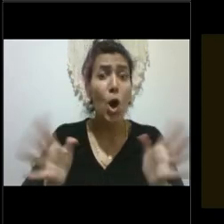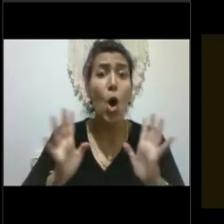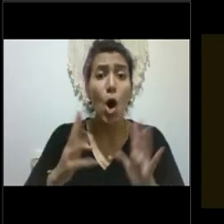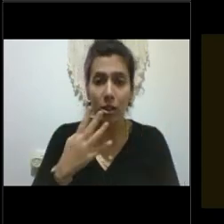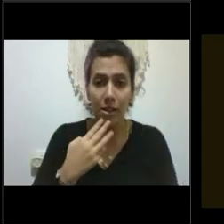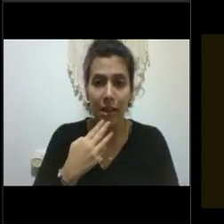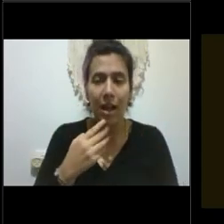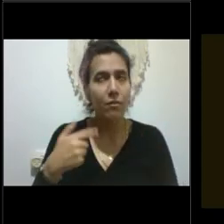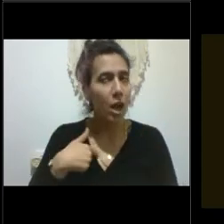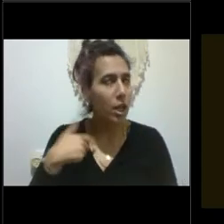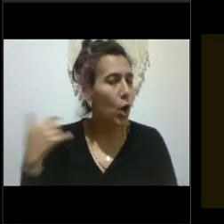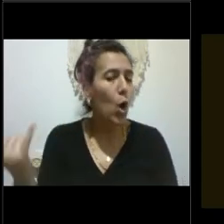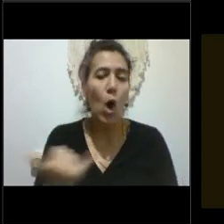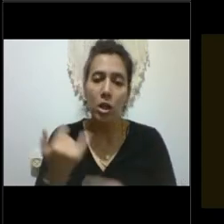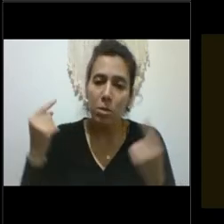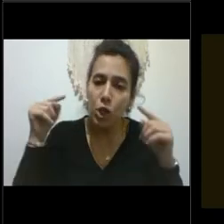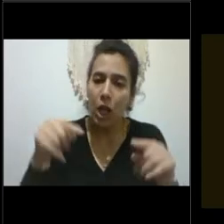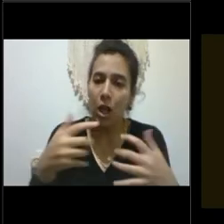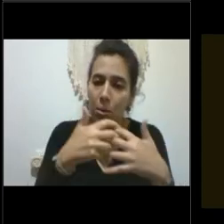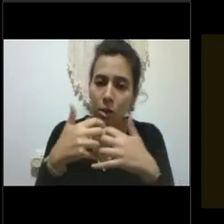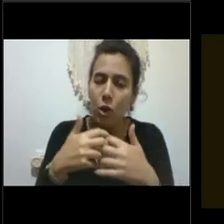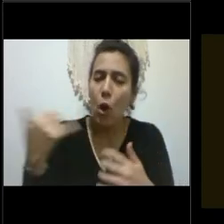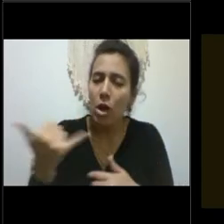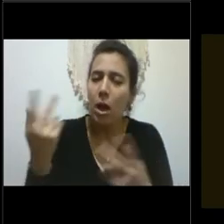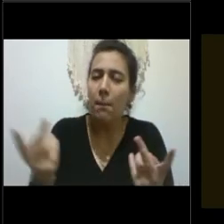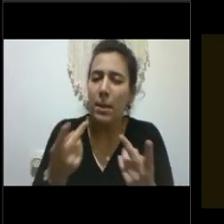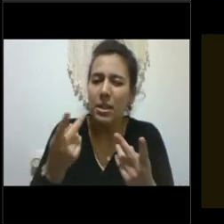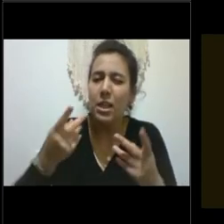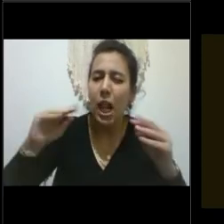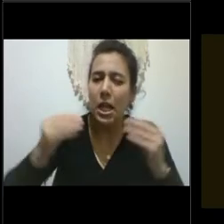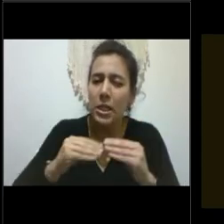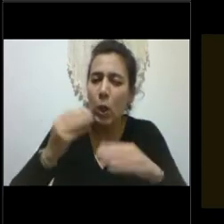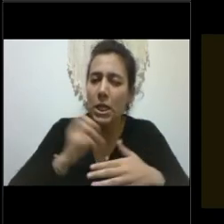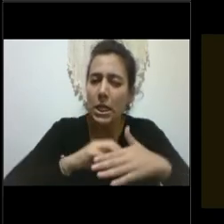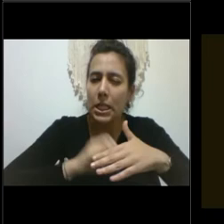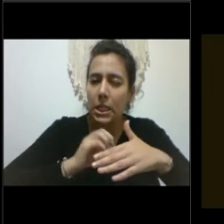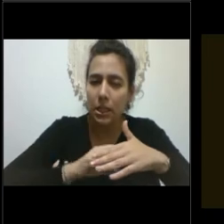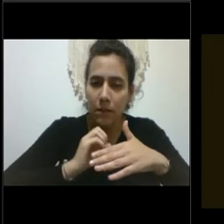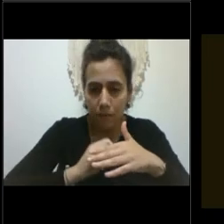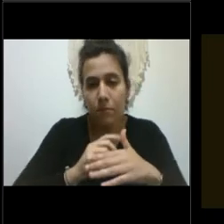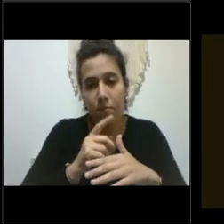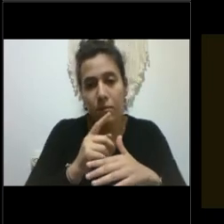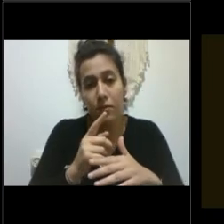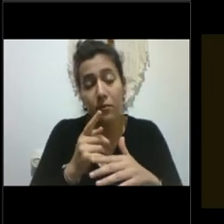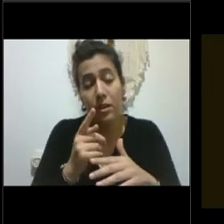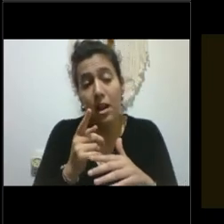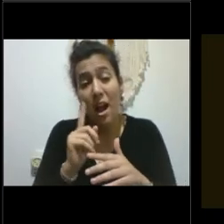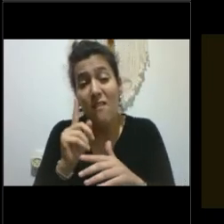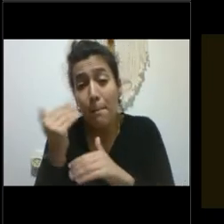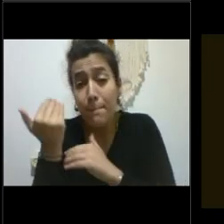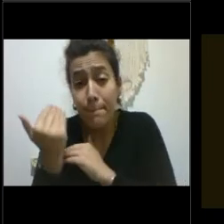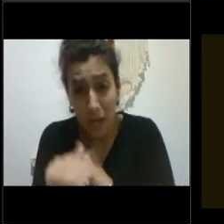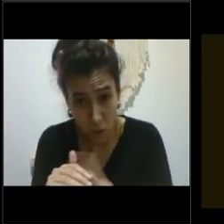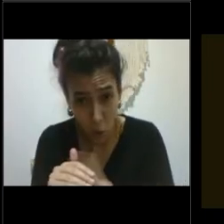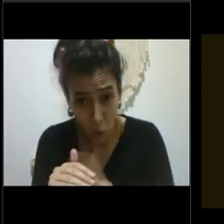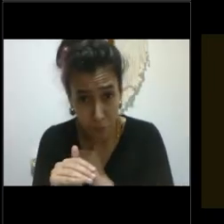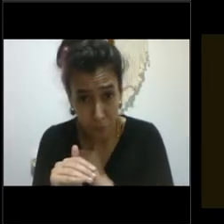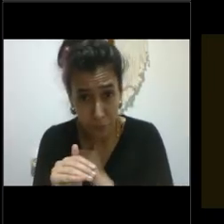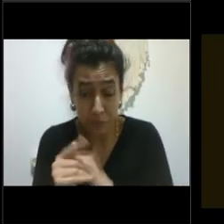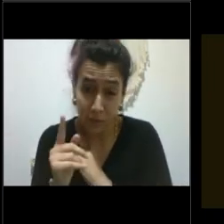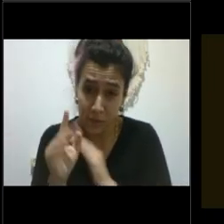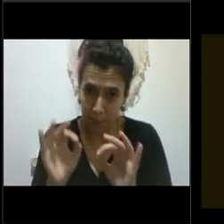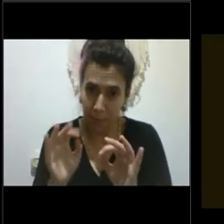לחסוך, לחסוך, לחסוך. בסוף, וזה גם חלק מאוד חזק מהאני מאמין שלי, הרבה יותר חשוב